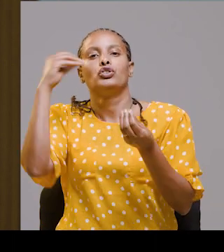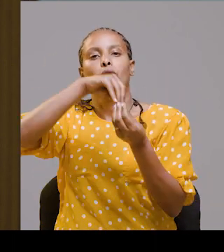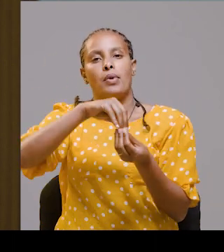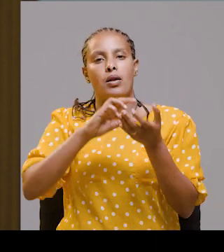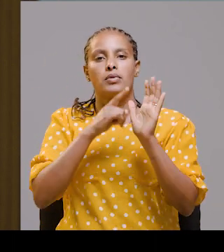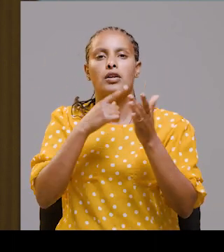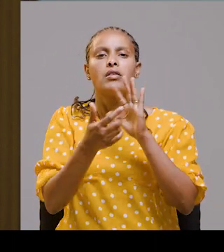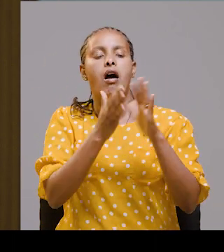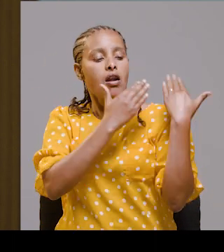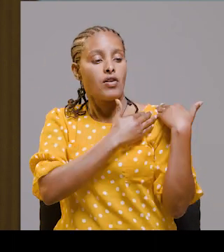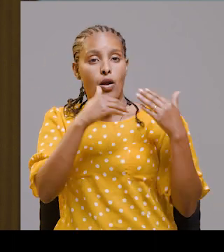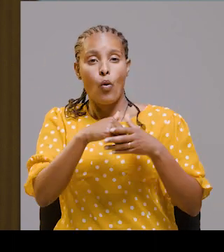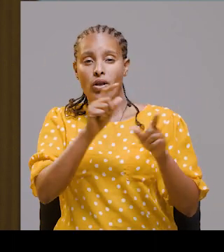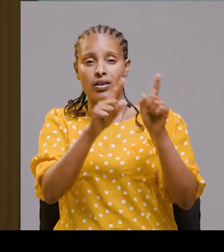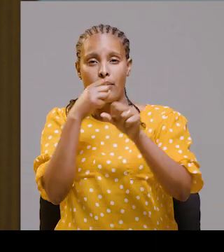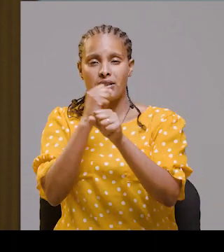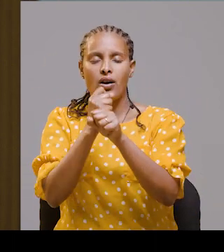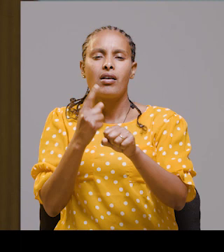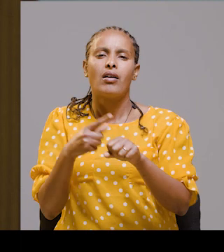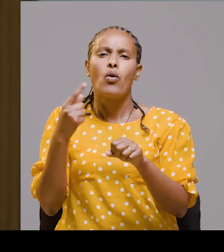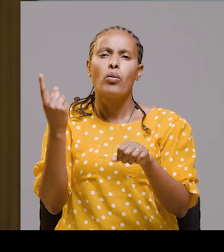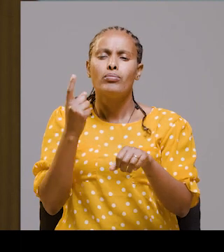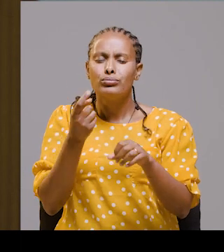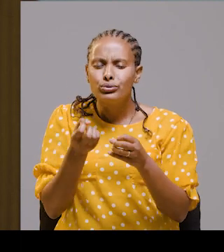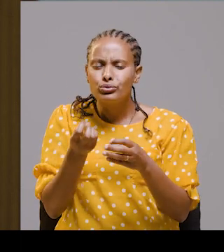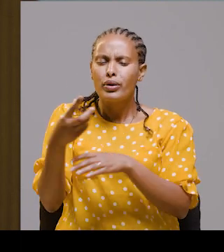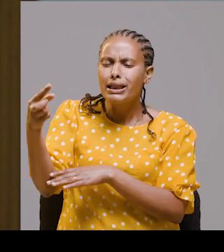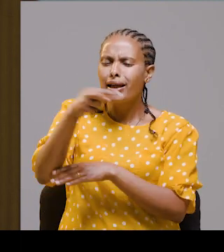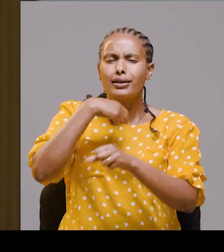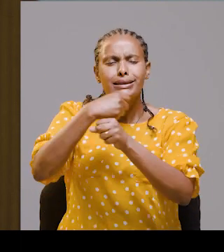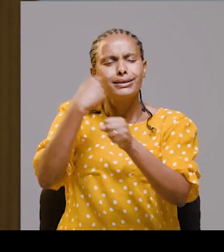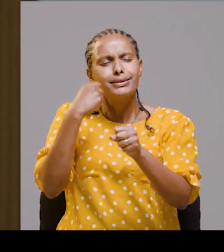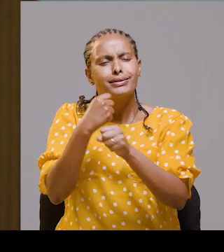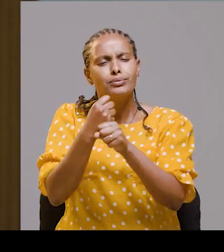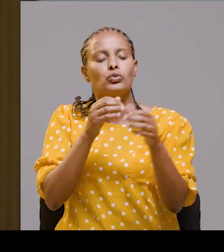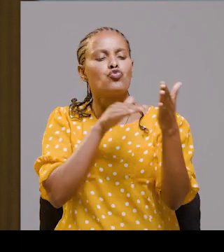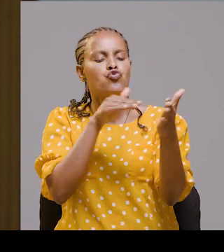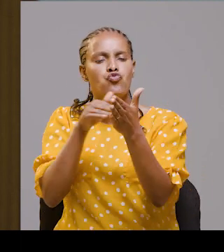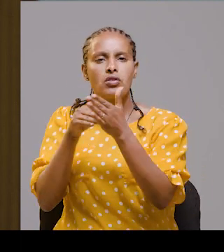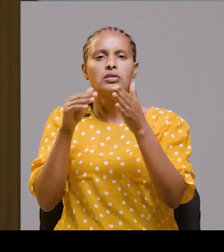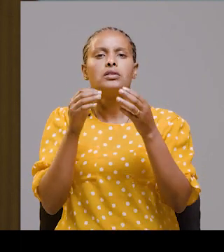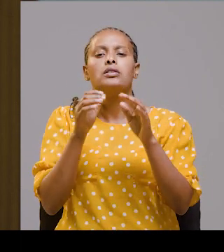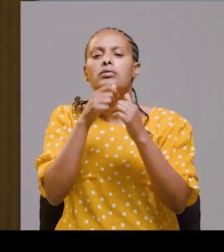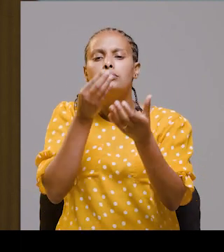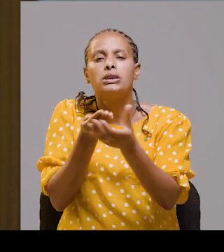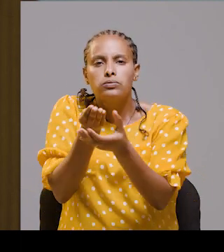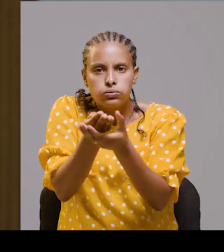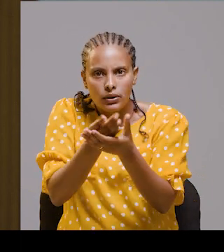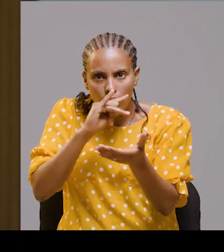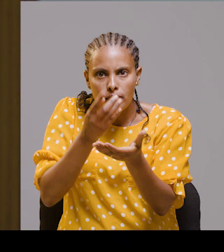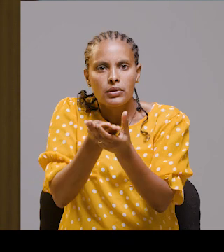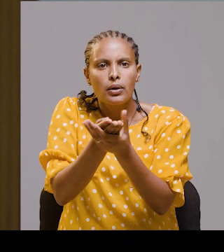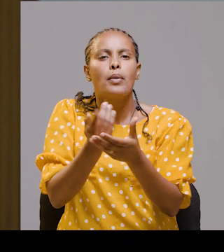ኃላፊነት ለመወጣት ደግሞ ሌሎች ብዙ ተግዳሮቶች አሉ። ስለዚህ እንዴት ነው ልጆቹን መመገብ የሚቻለው? እንዴት ነው